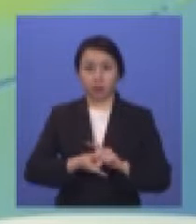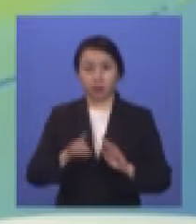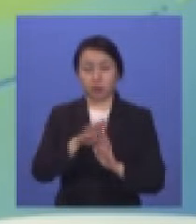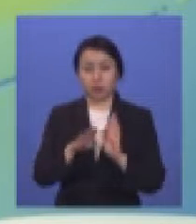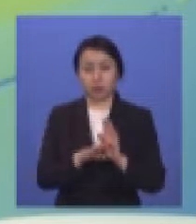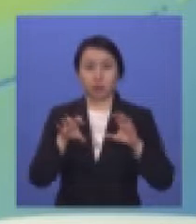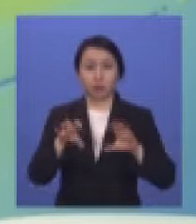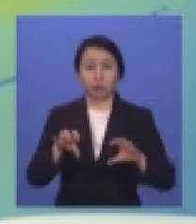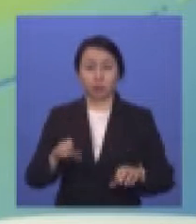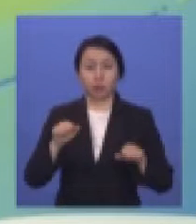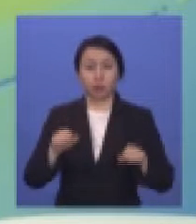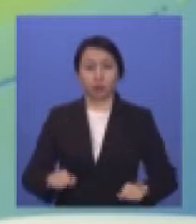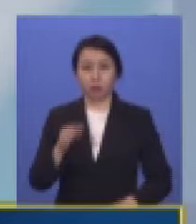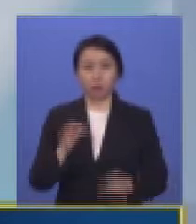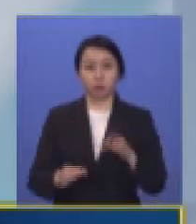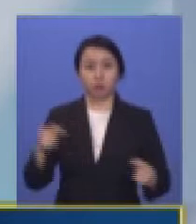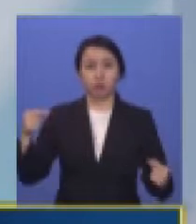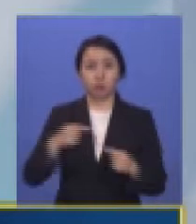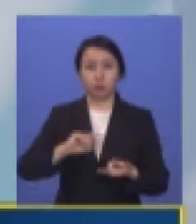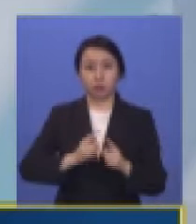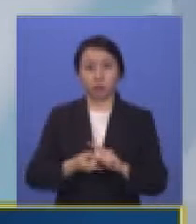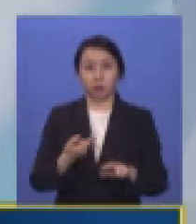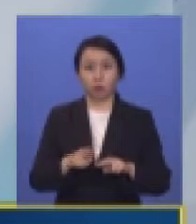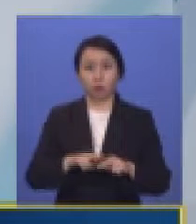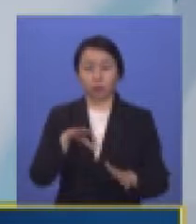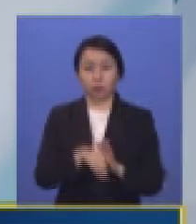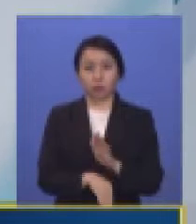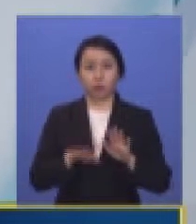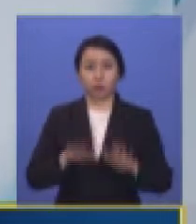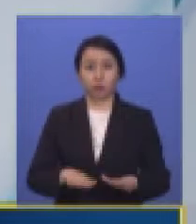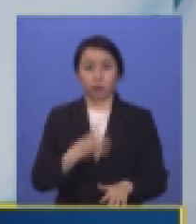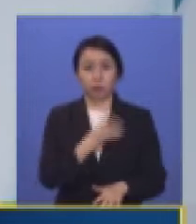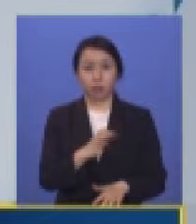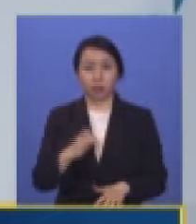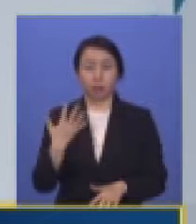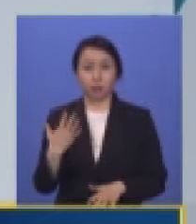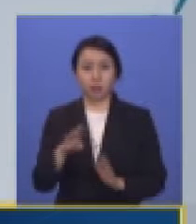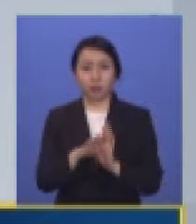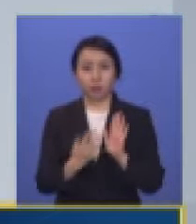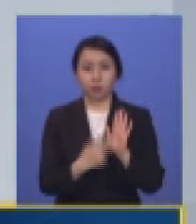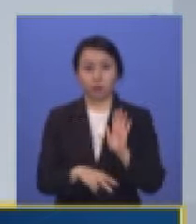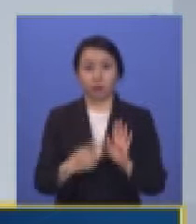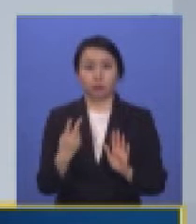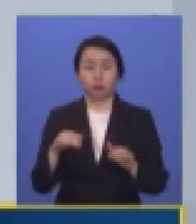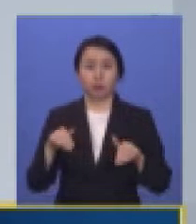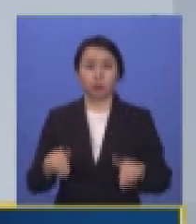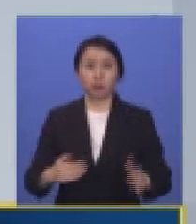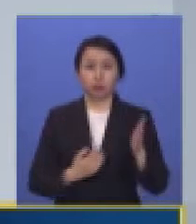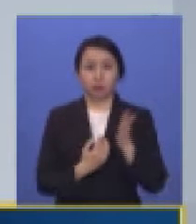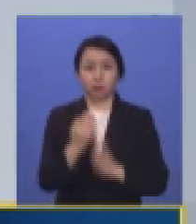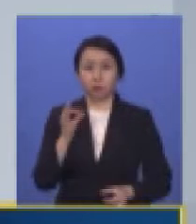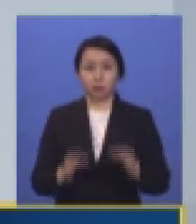изменится статья «Законы правосудия». В соответствии с изменениями, которые вносятся в пункты 4 и 5 статьи